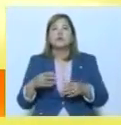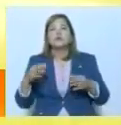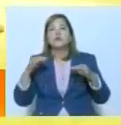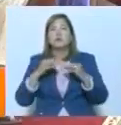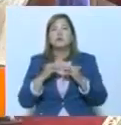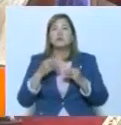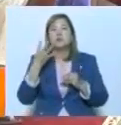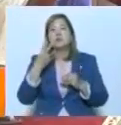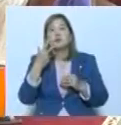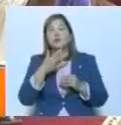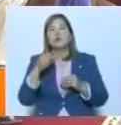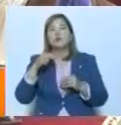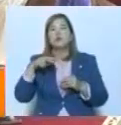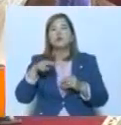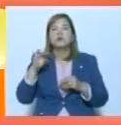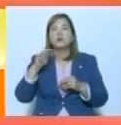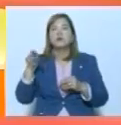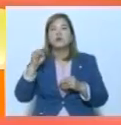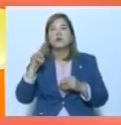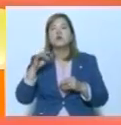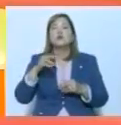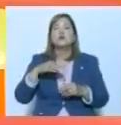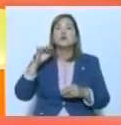тройку лидеров команды Каракианского района и города